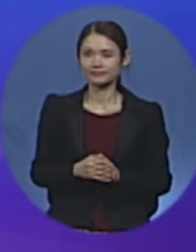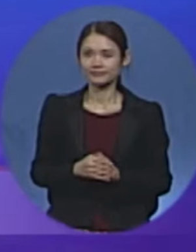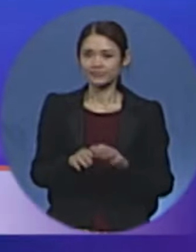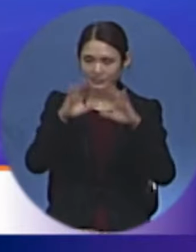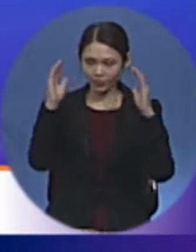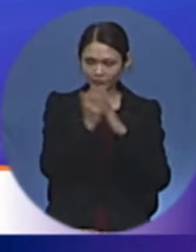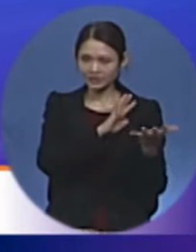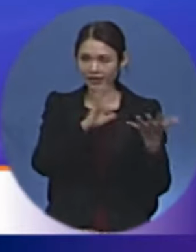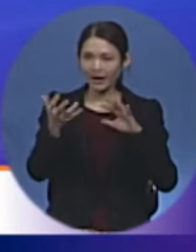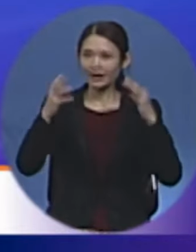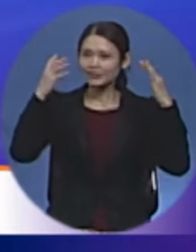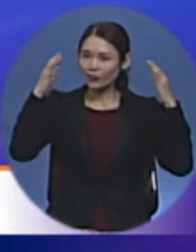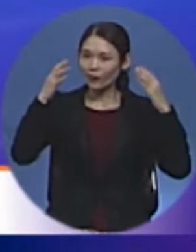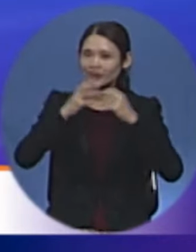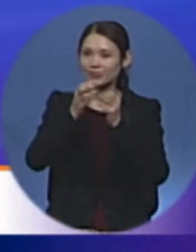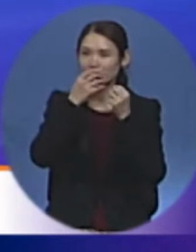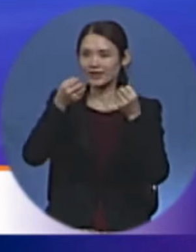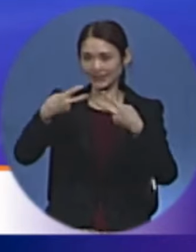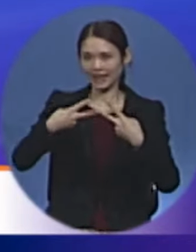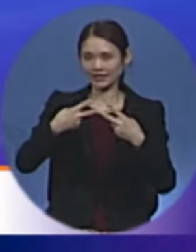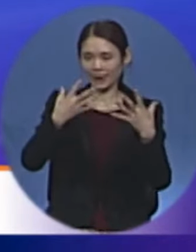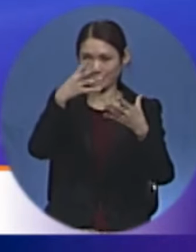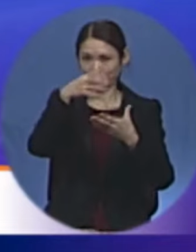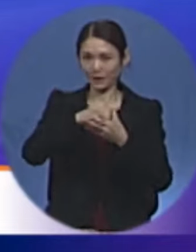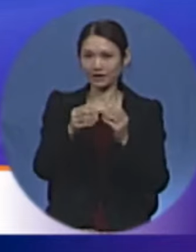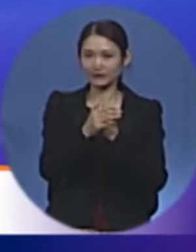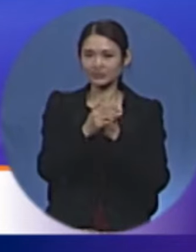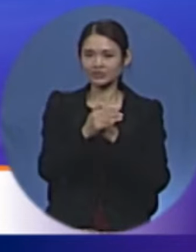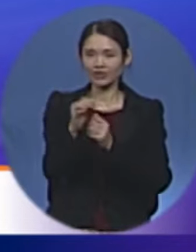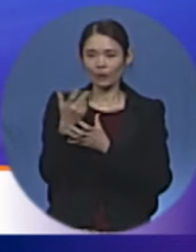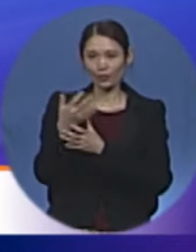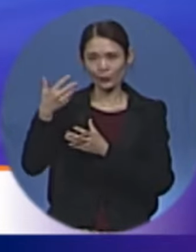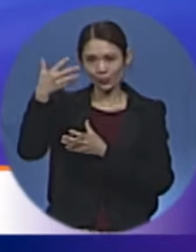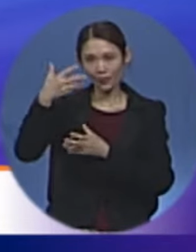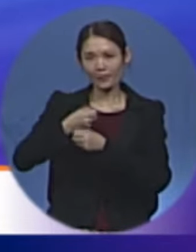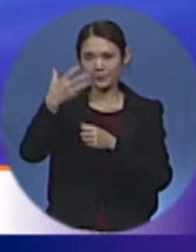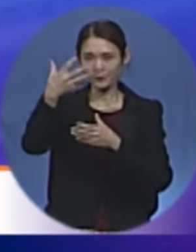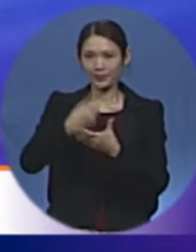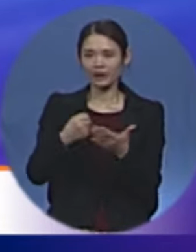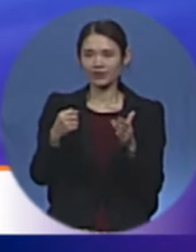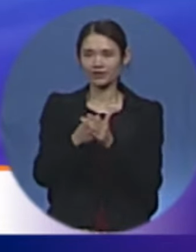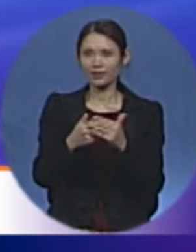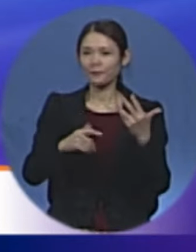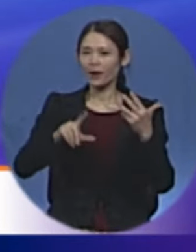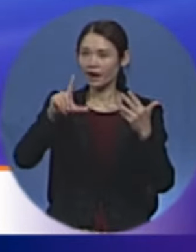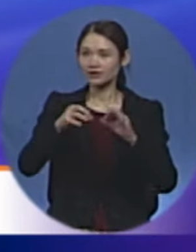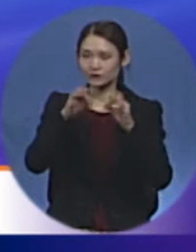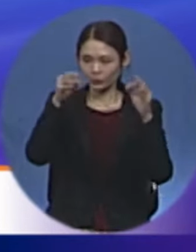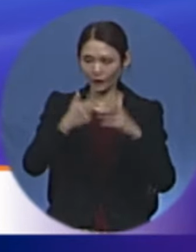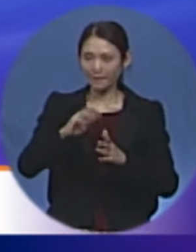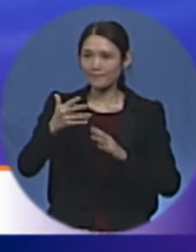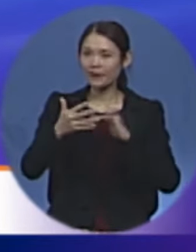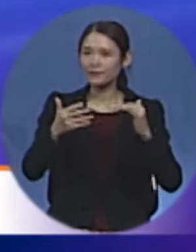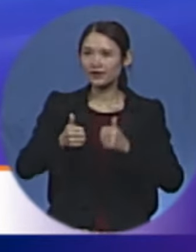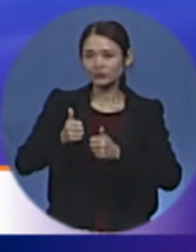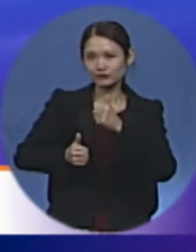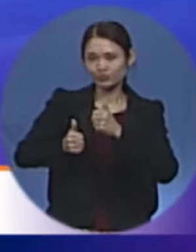전 세계인의 응원의 메시지를 담은 패럴림픽 성화 봉송이 이어졌는데요. 8일 동안 800명의 주자가